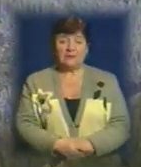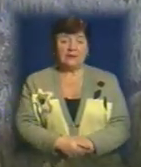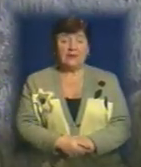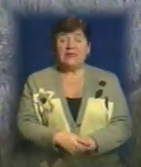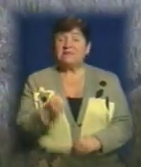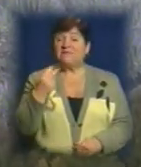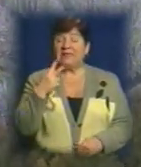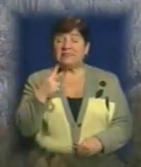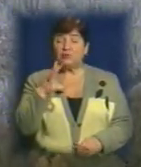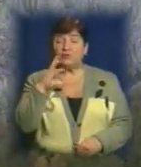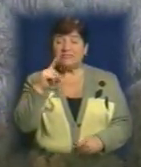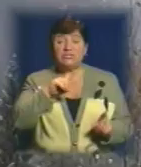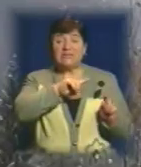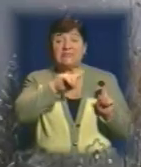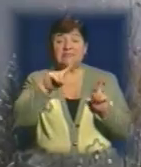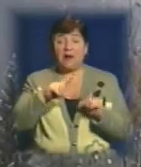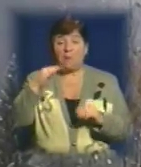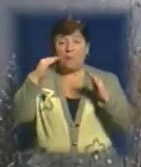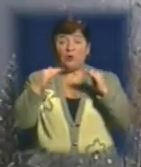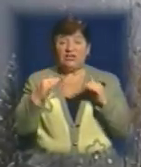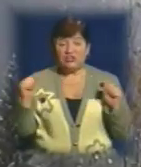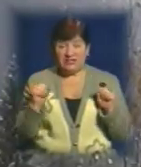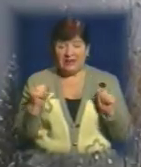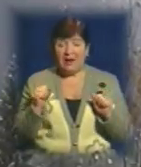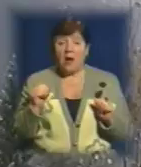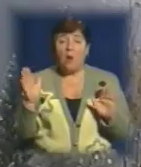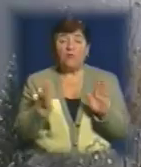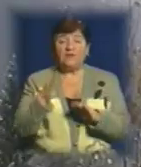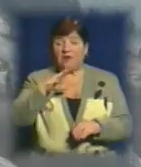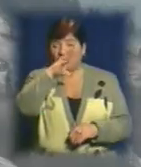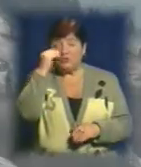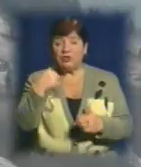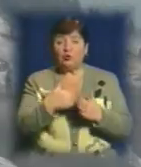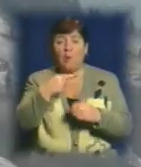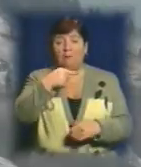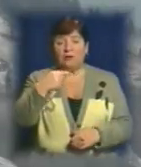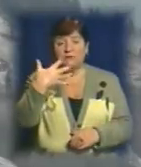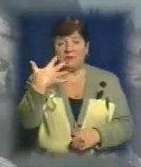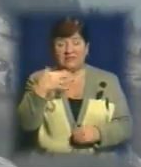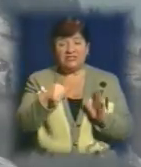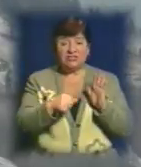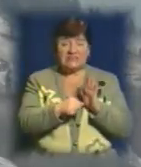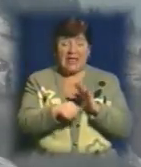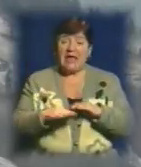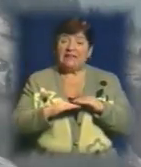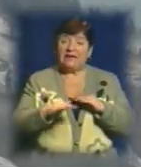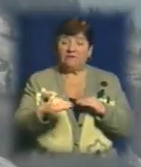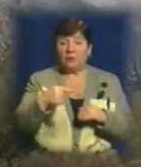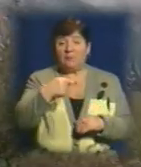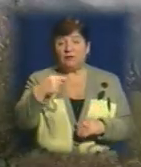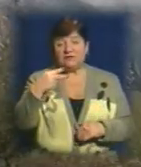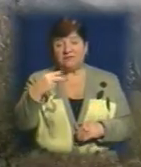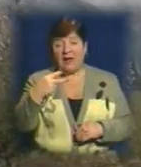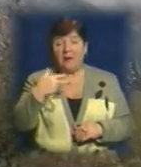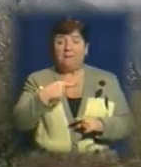З 12 січня на Закарпатті починається пониження температури повітря. Вночі в горах – до -5-6 градусів, на рівнині – до -2-3.